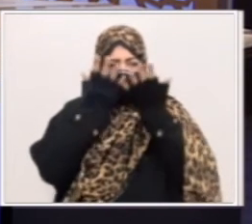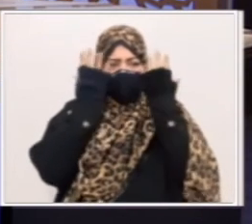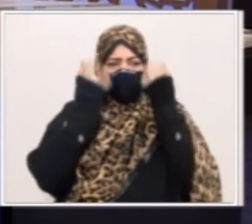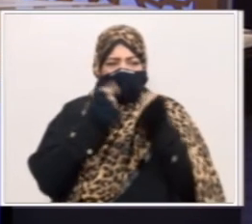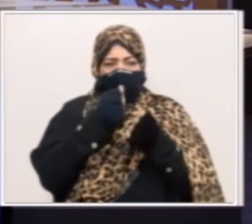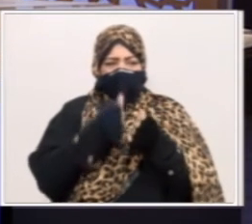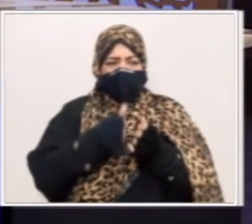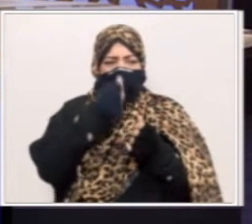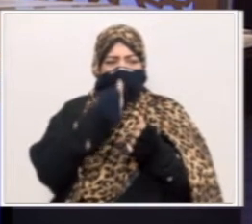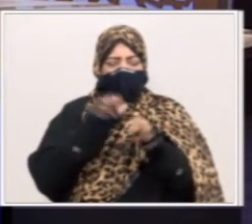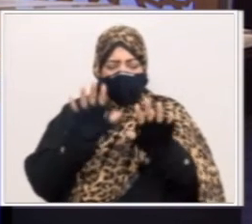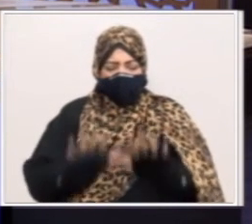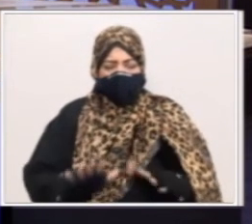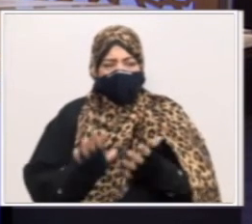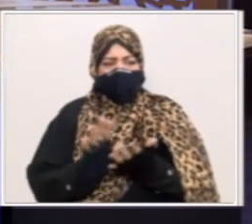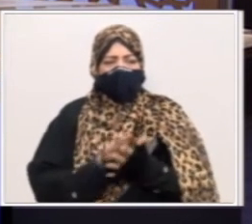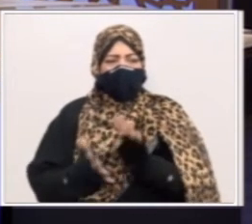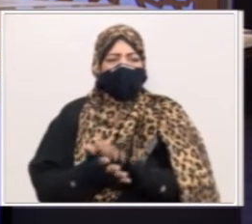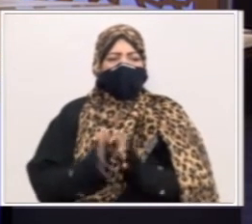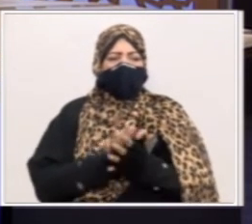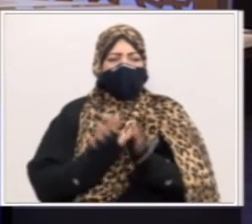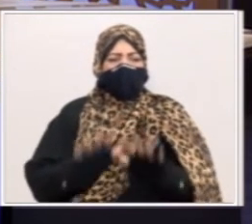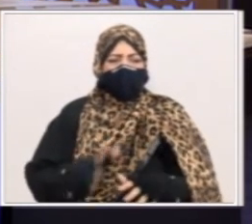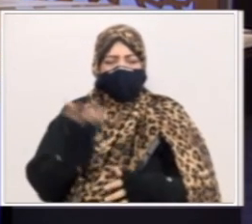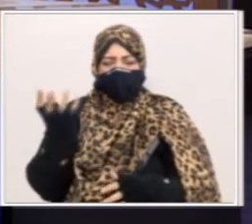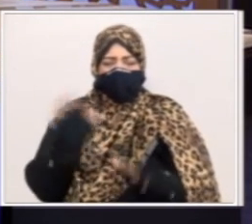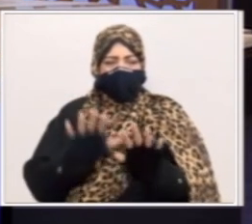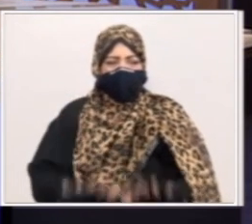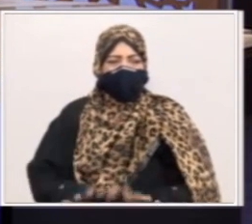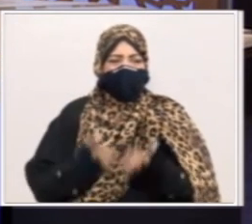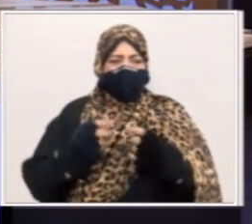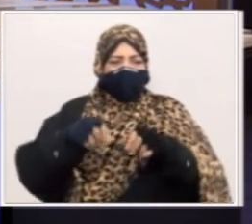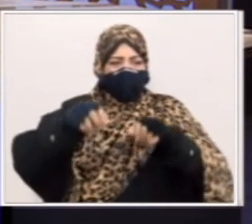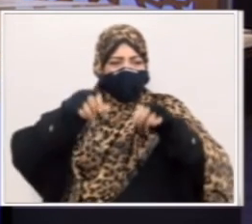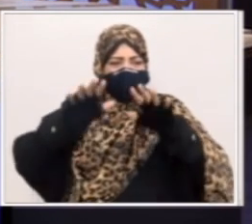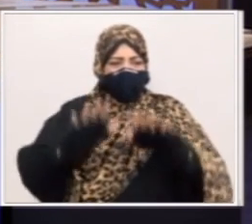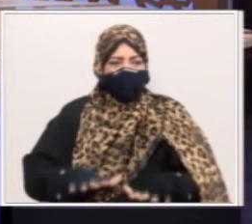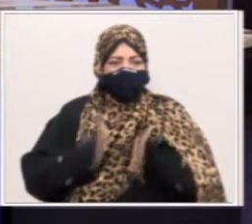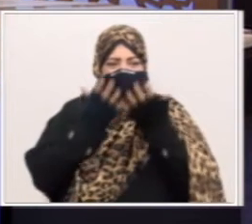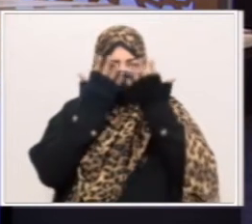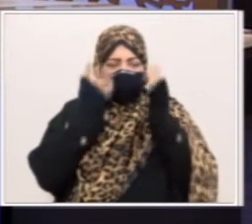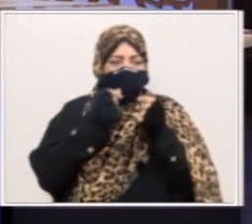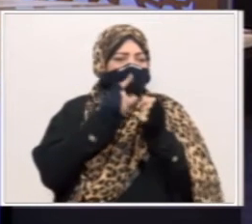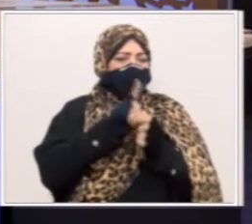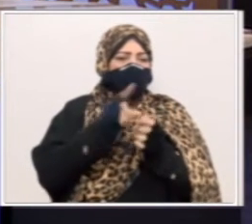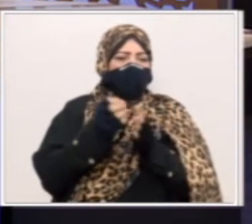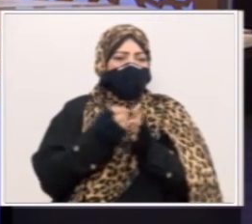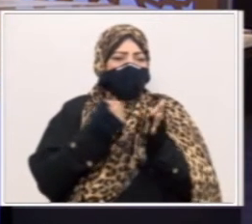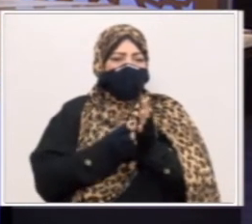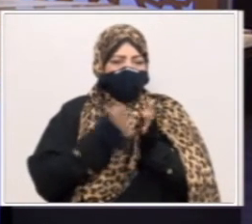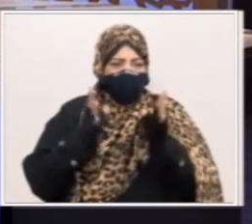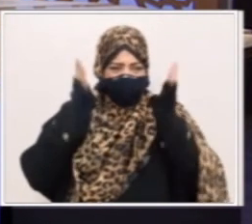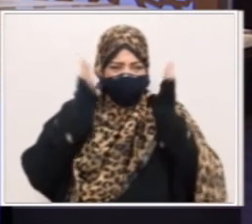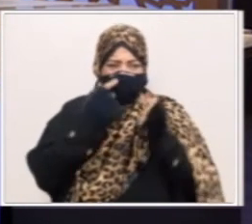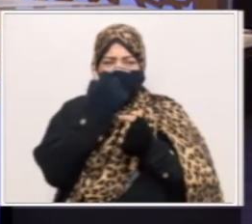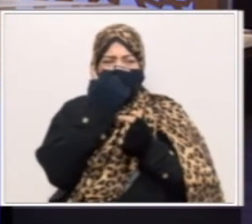الوضوء؟ إن لما يتوضأ يصير في يتعب في حساسية الأنف. يعني يشعر ببرد